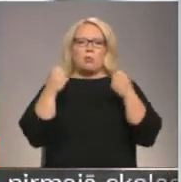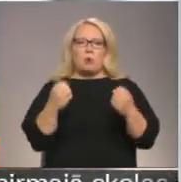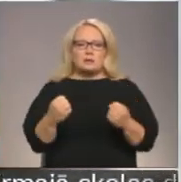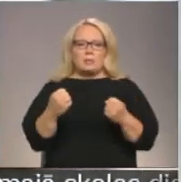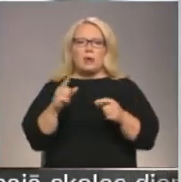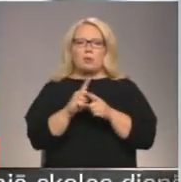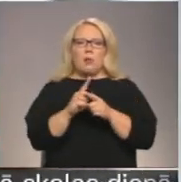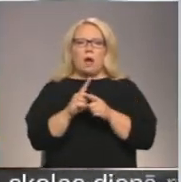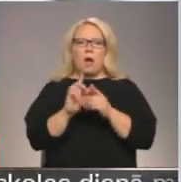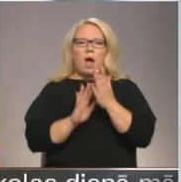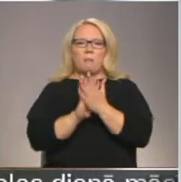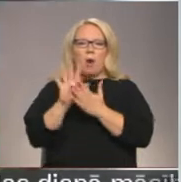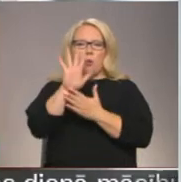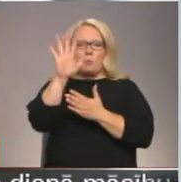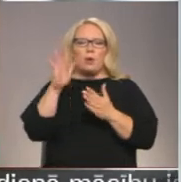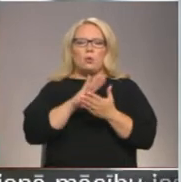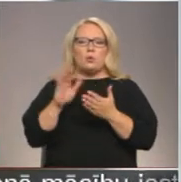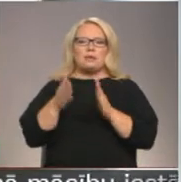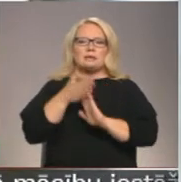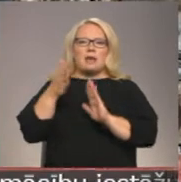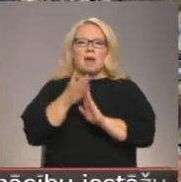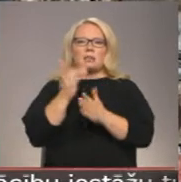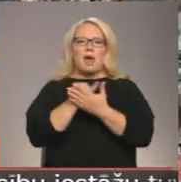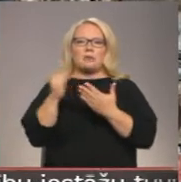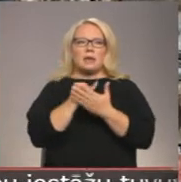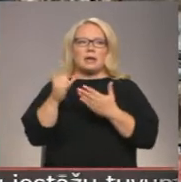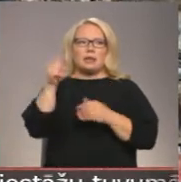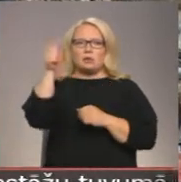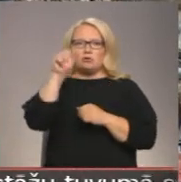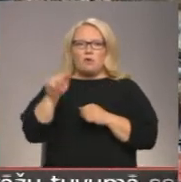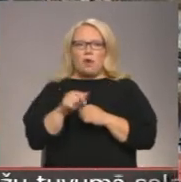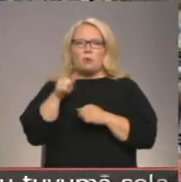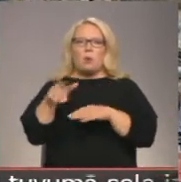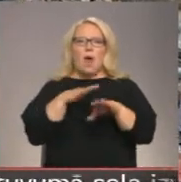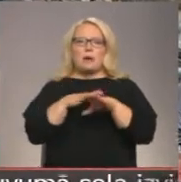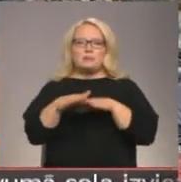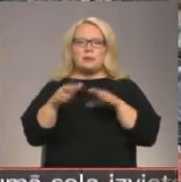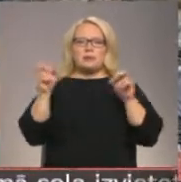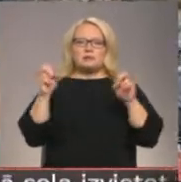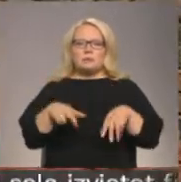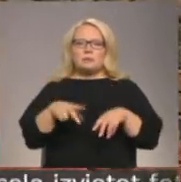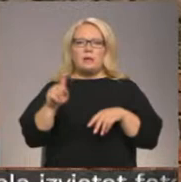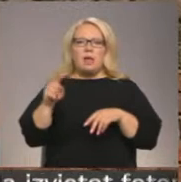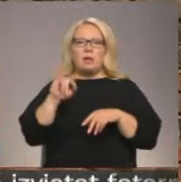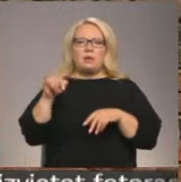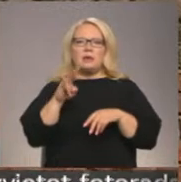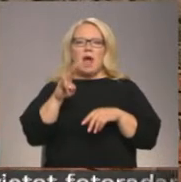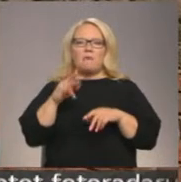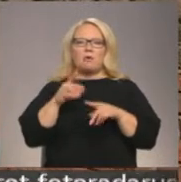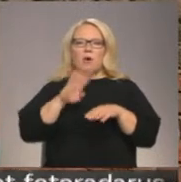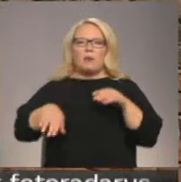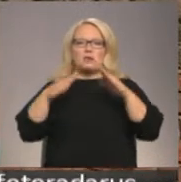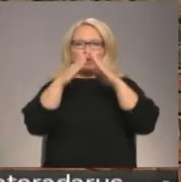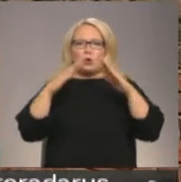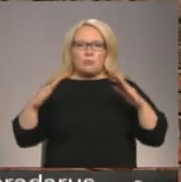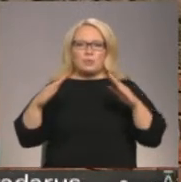un no apaugumiem, kā arī cementa attīrītas mūra šuves, ko pēc tam aizpilda ar speciālu javu. Tas ir svarīgi, jo pilsdrupas bezjumta